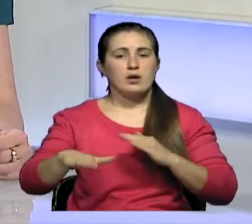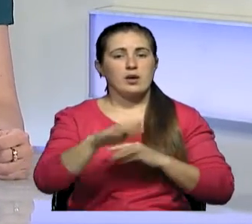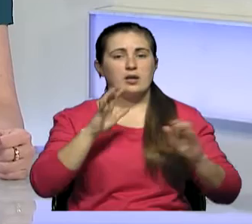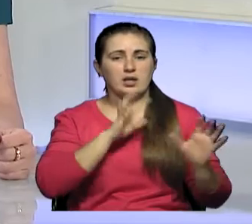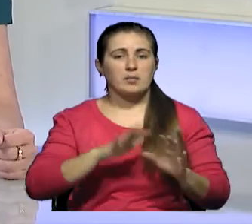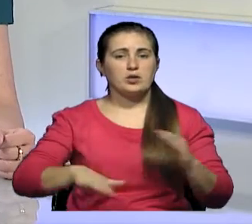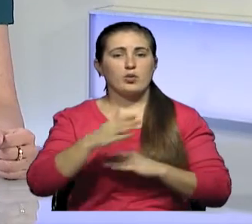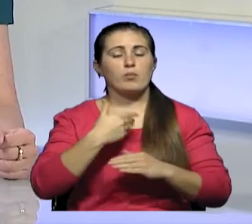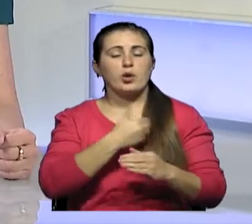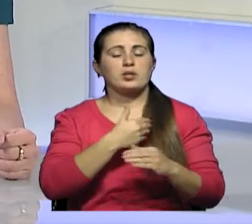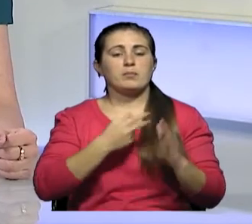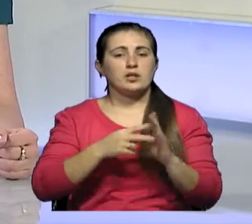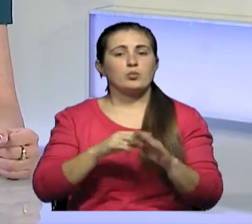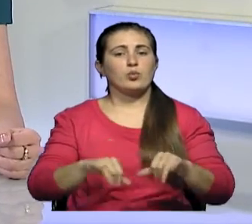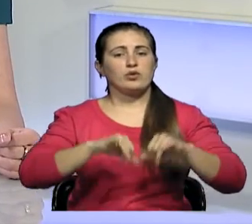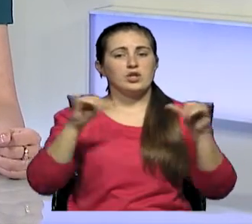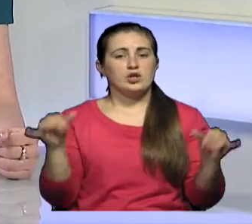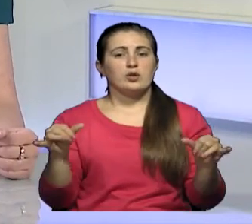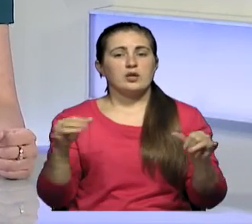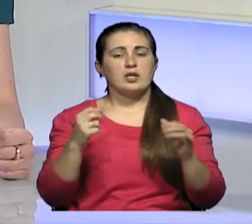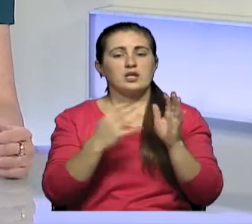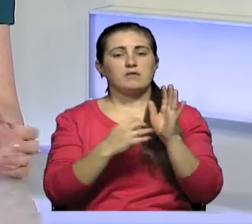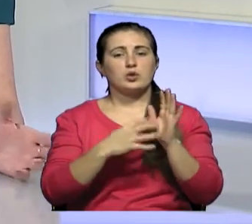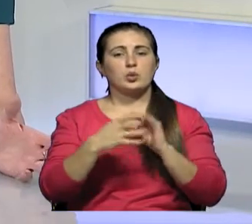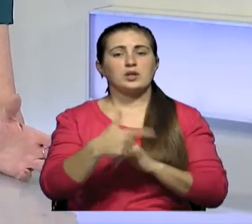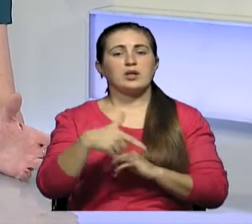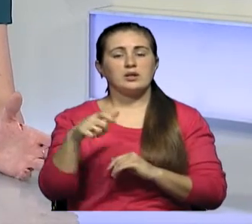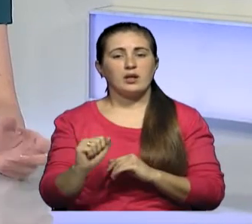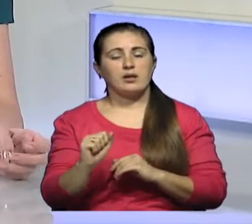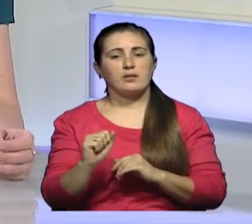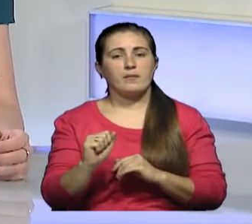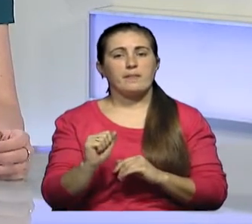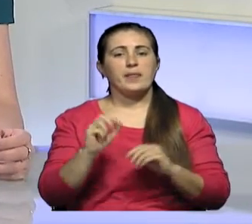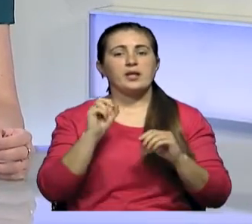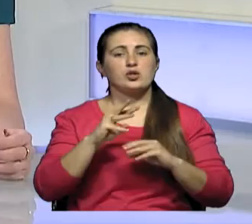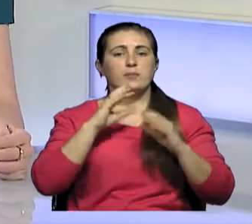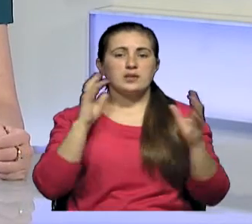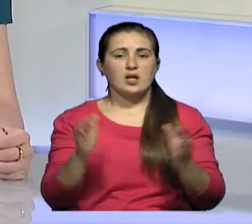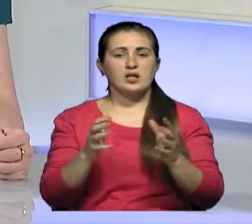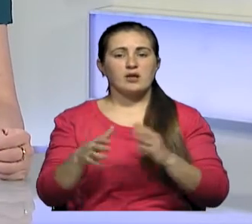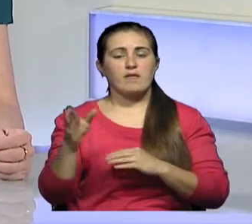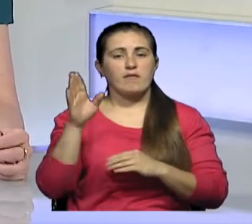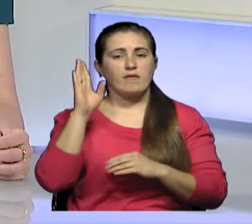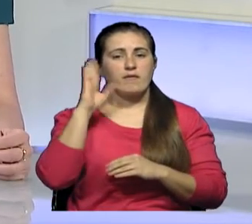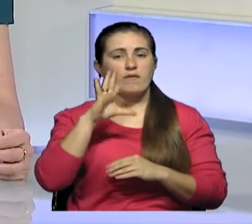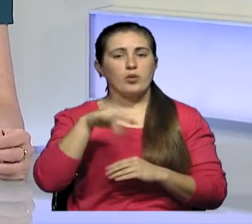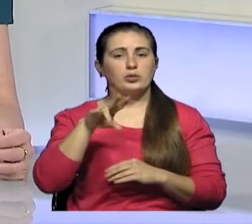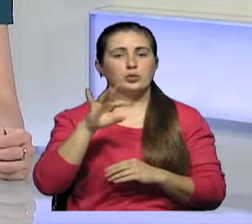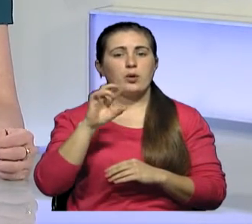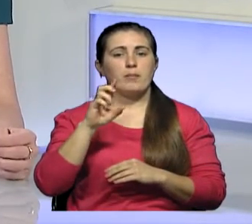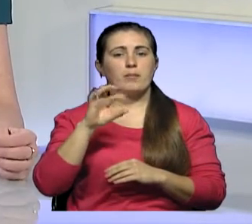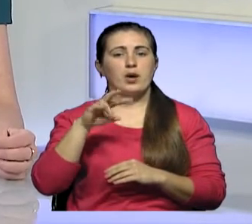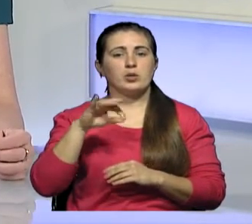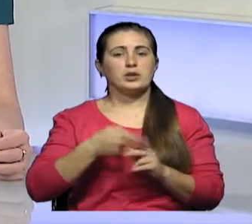мы планируем увеличить практически на 900 гектор чем сохраним в 1 болотные угодья такому шанс и